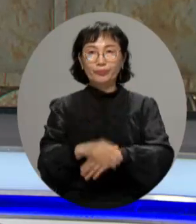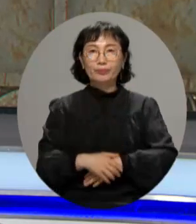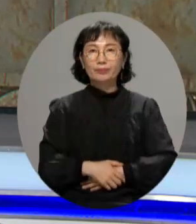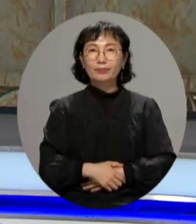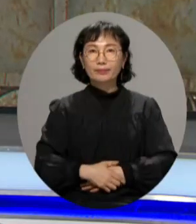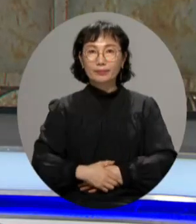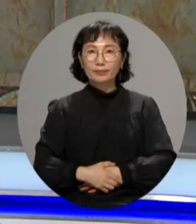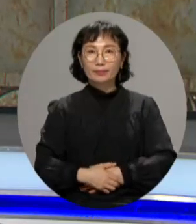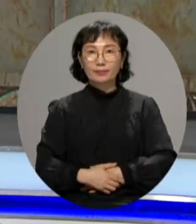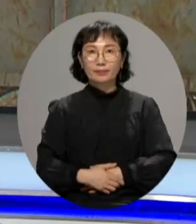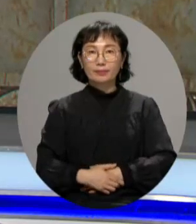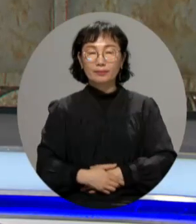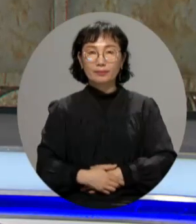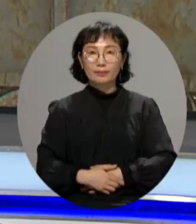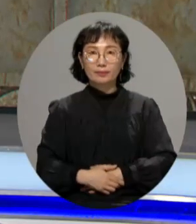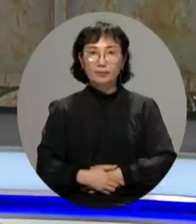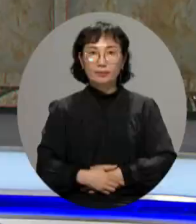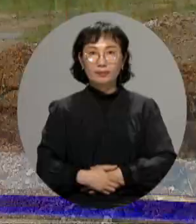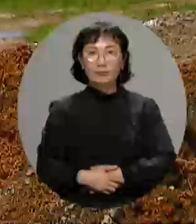기자입니다.